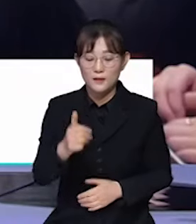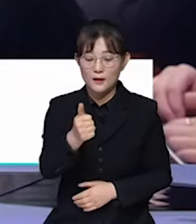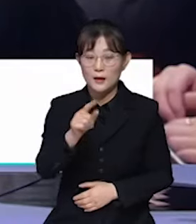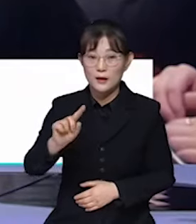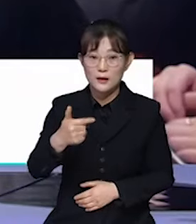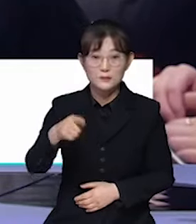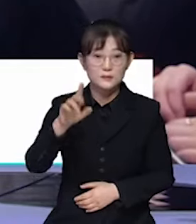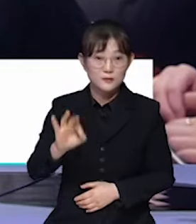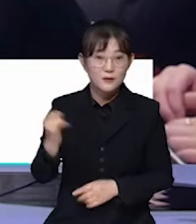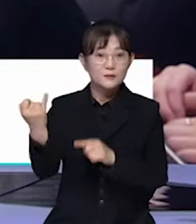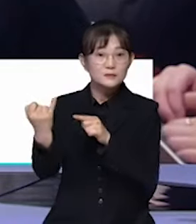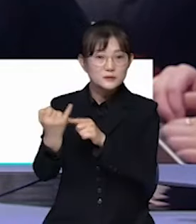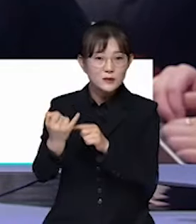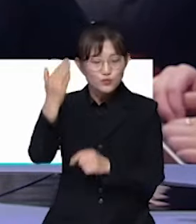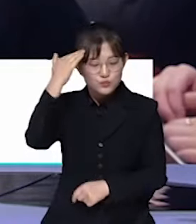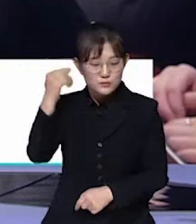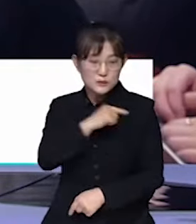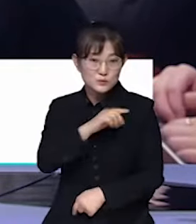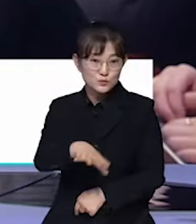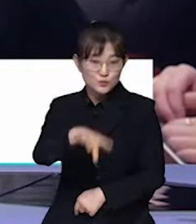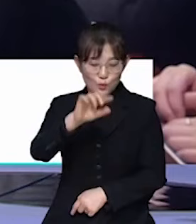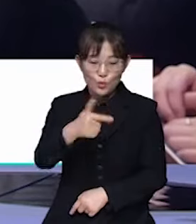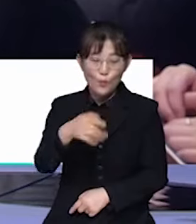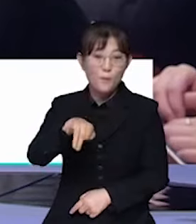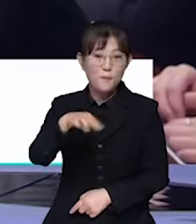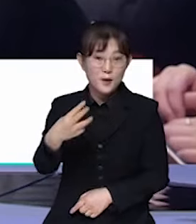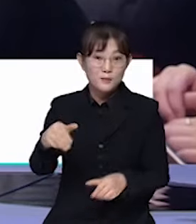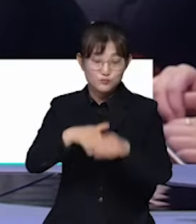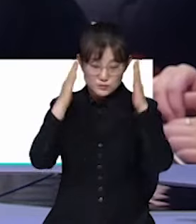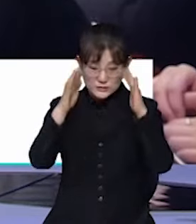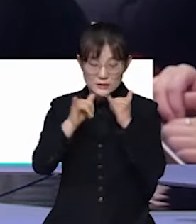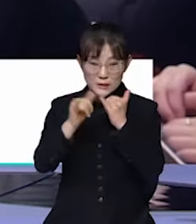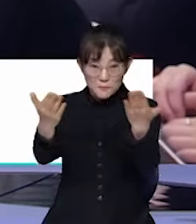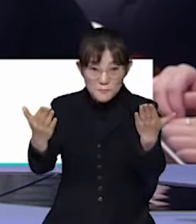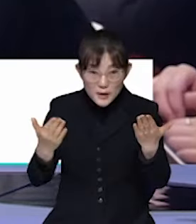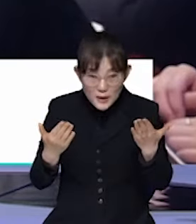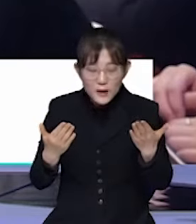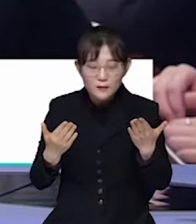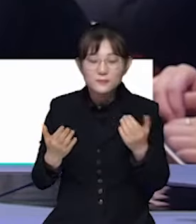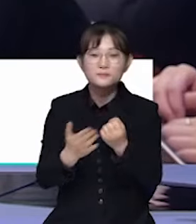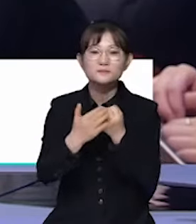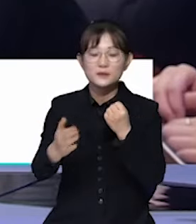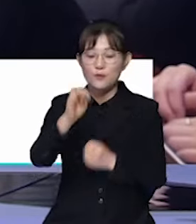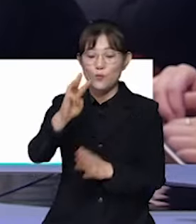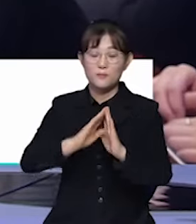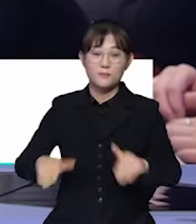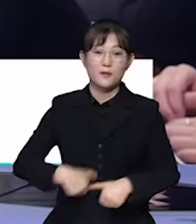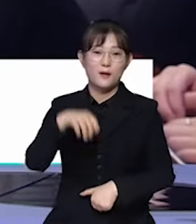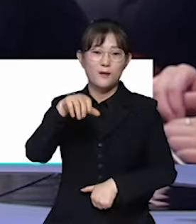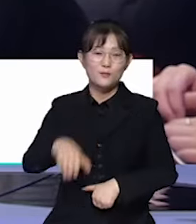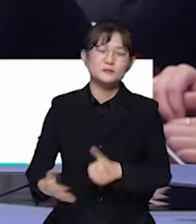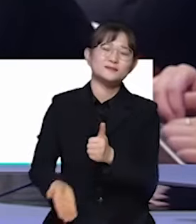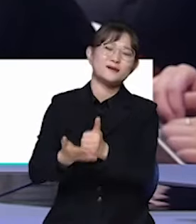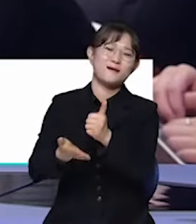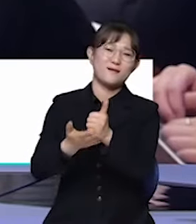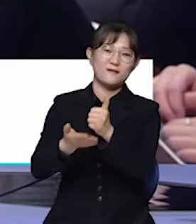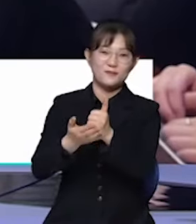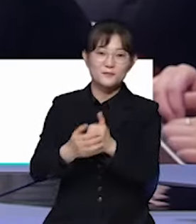한강 작가의 국내 최초 노벨 문학상 수상 소식에 인연이 깊은 광주 전남에서도 찬사가